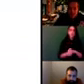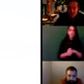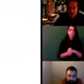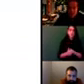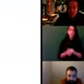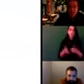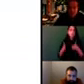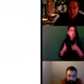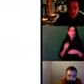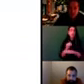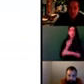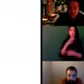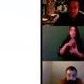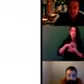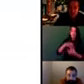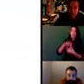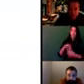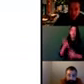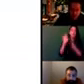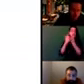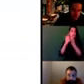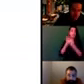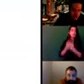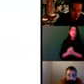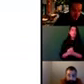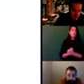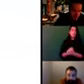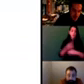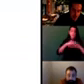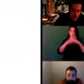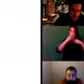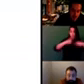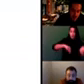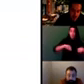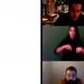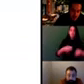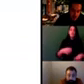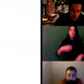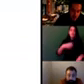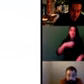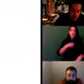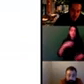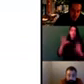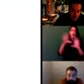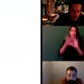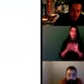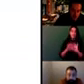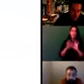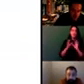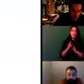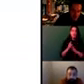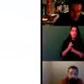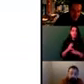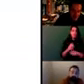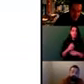bu kamusal alanın sahiplenilmesi ve bizimle olan iletişimlerine dair birkaç örnek koydum. Burada